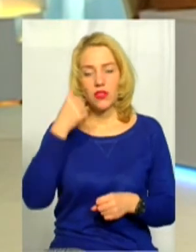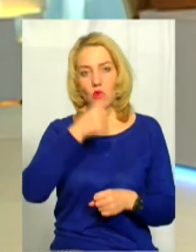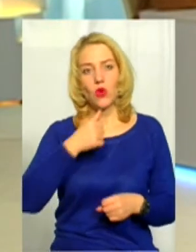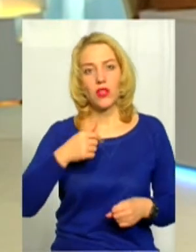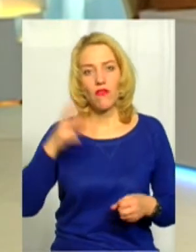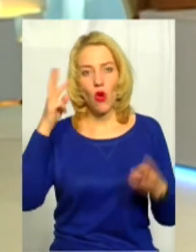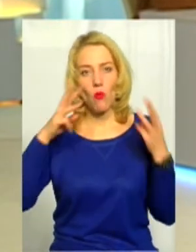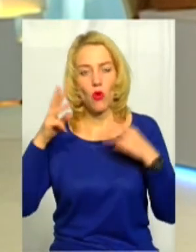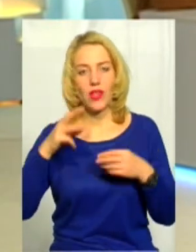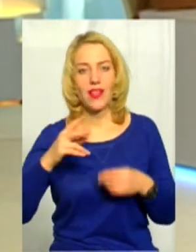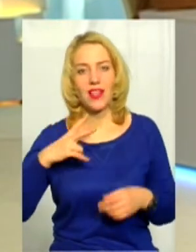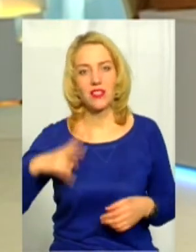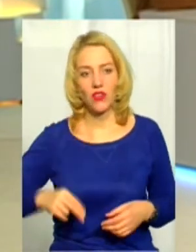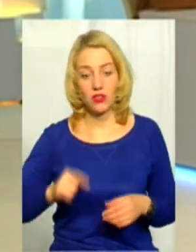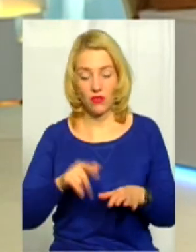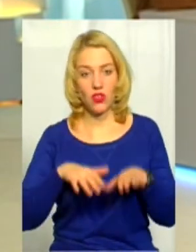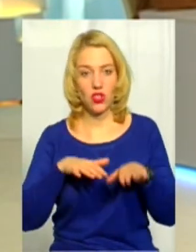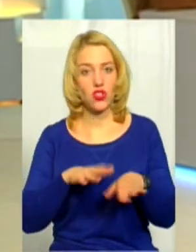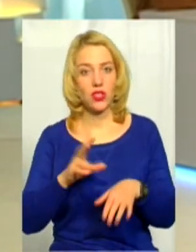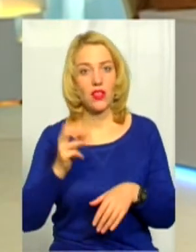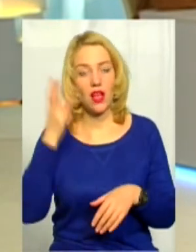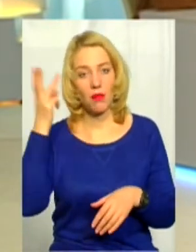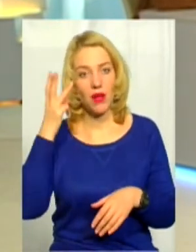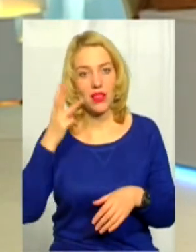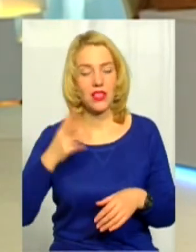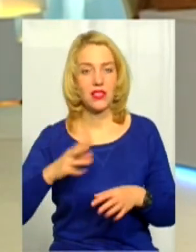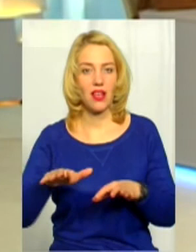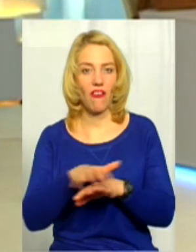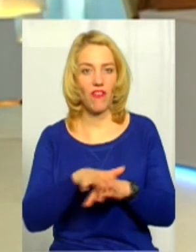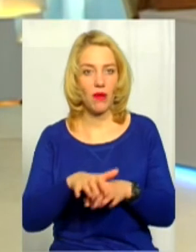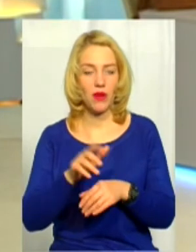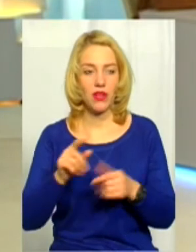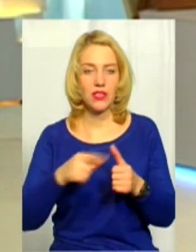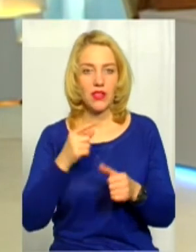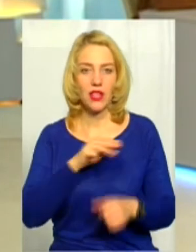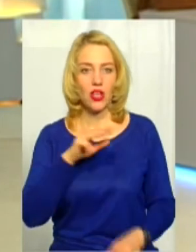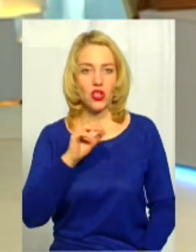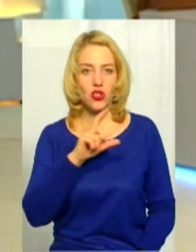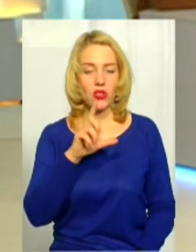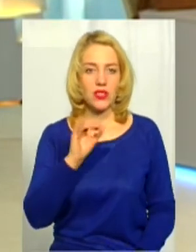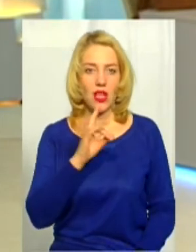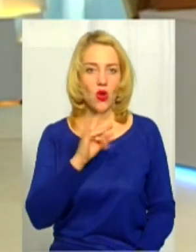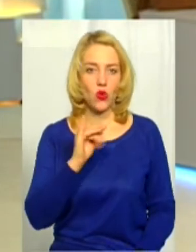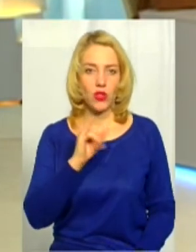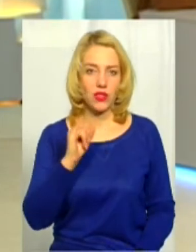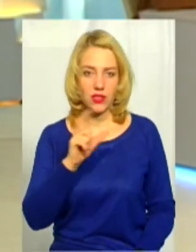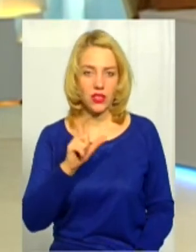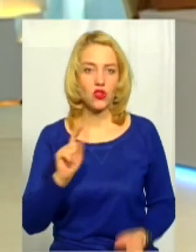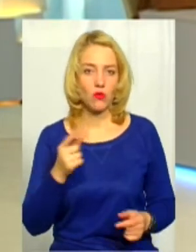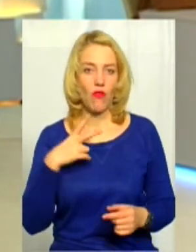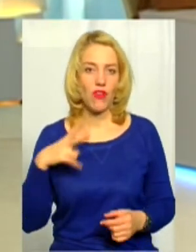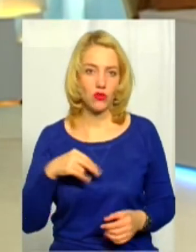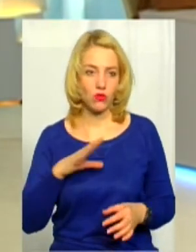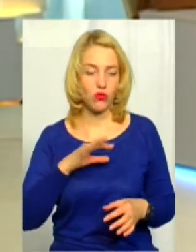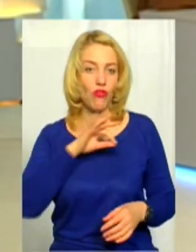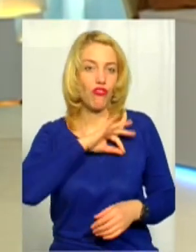Він відшиває свій одяг саме на хмельницьких фабриках. Його звати Жозе Руїз. Чому французу було